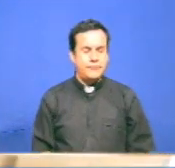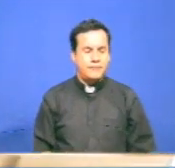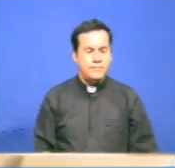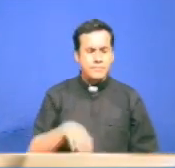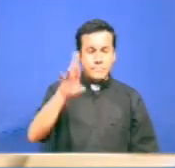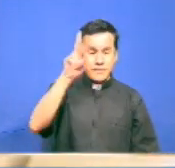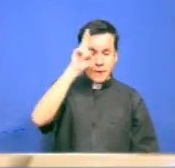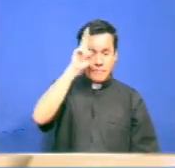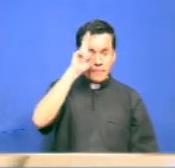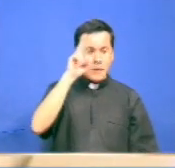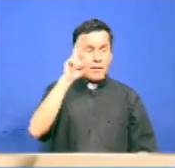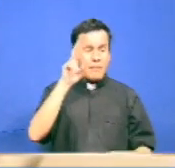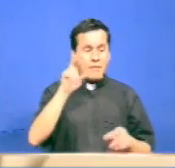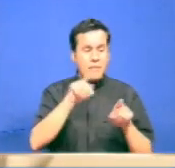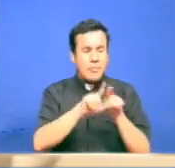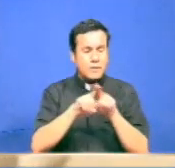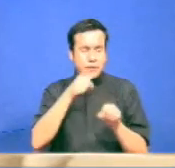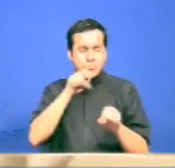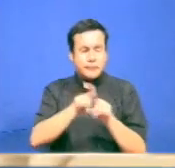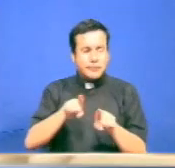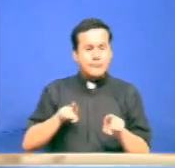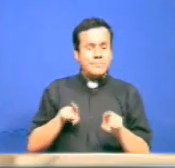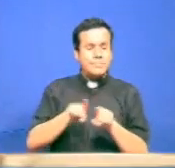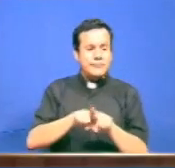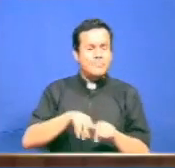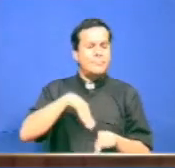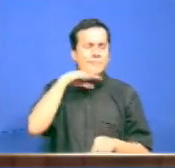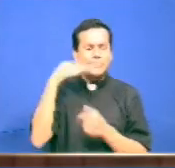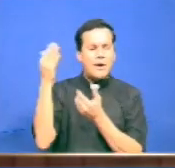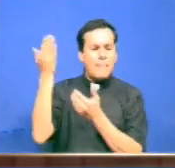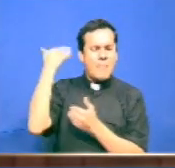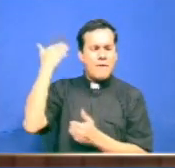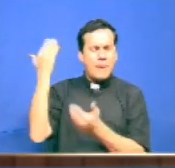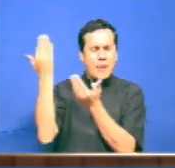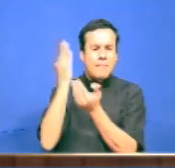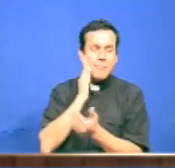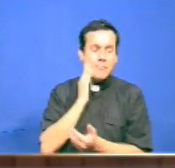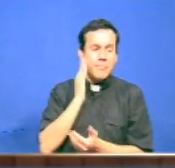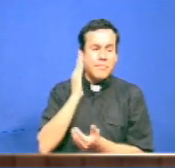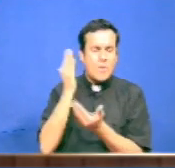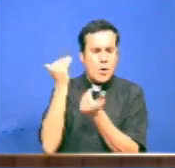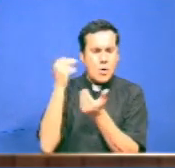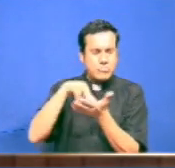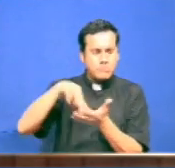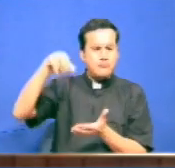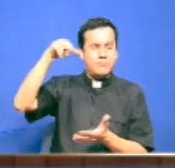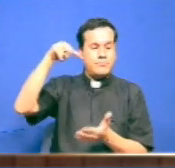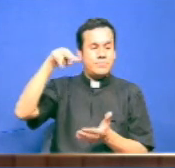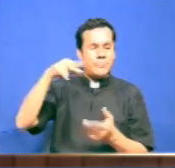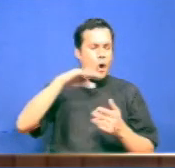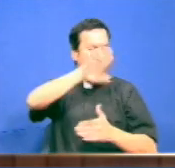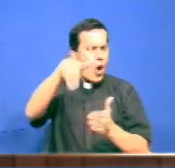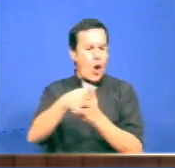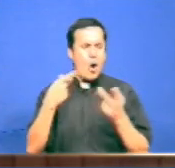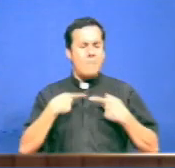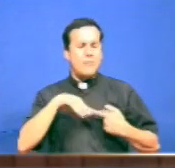Wakumbuke pia ndugu zetu waliofariki dunia wakiwa na tumaini la ufufuko. Wakumbuke na marehemu